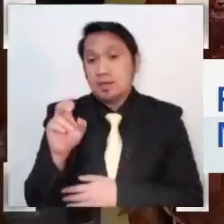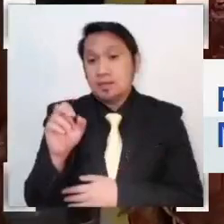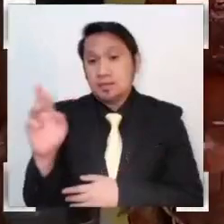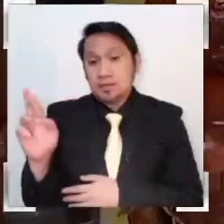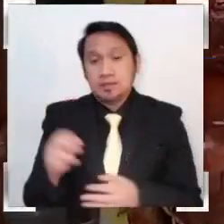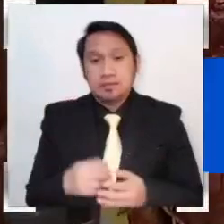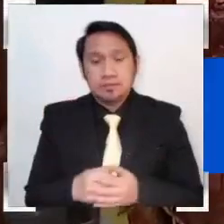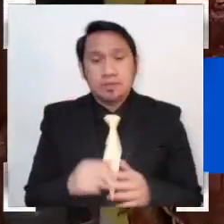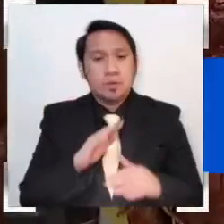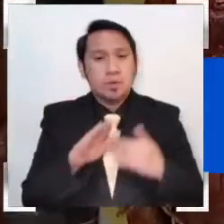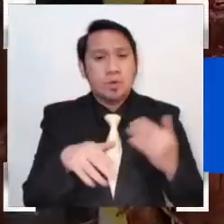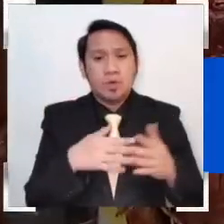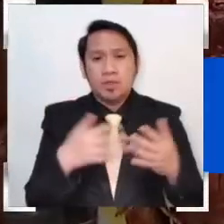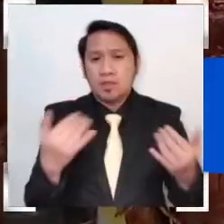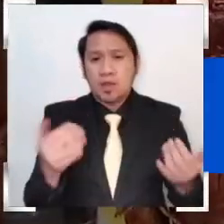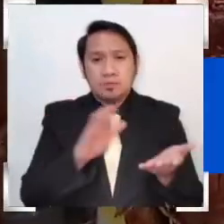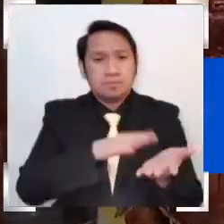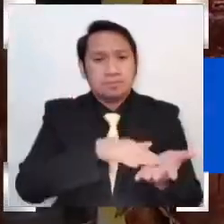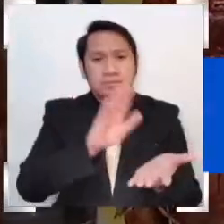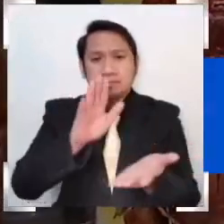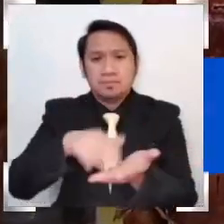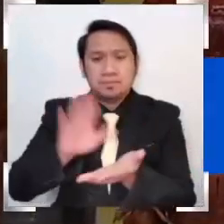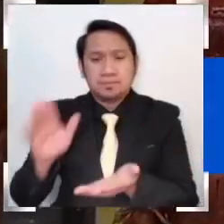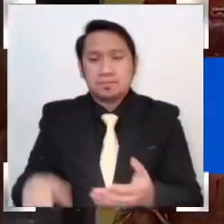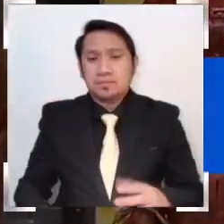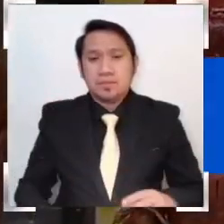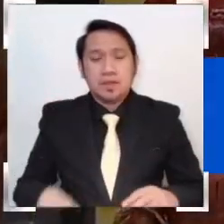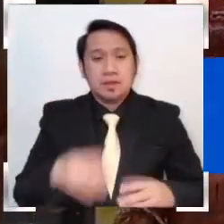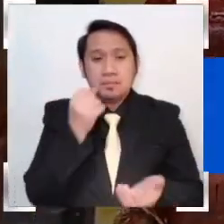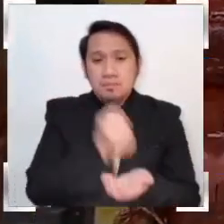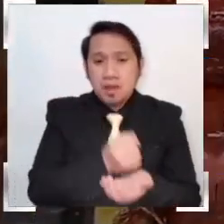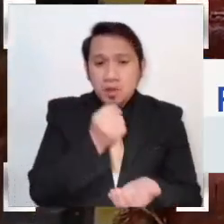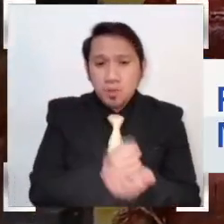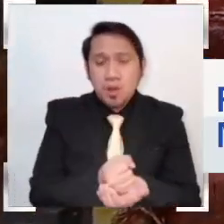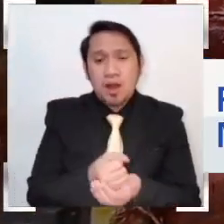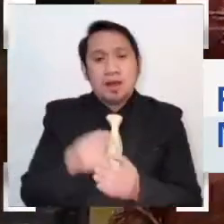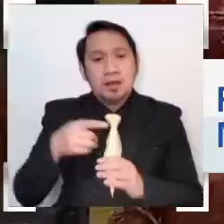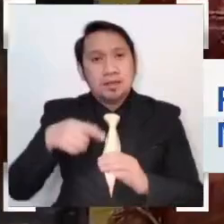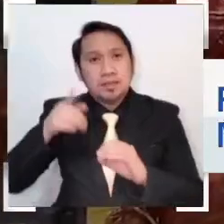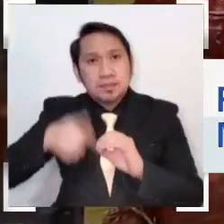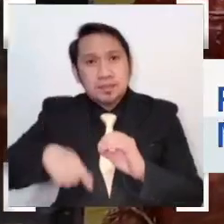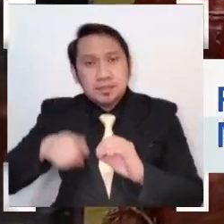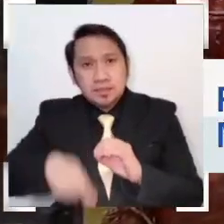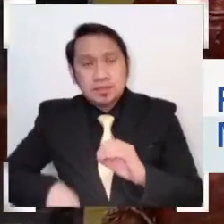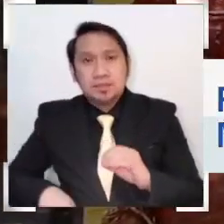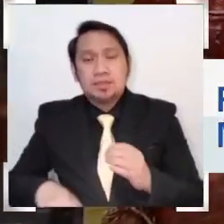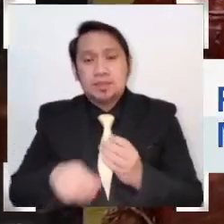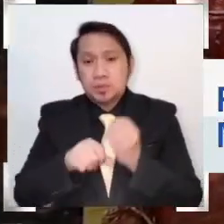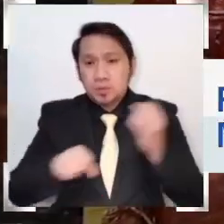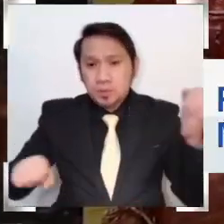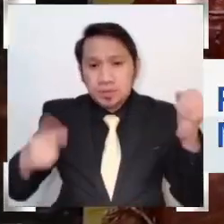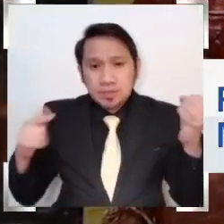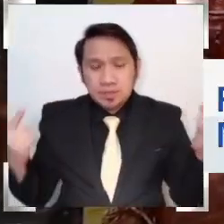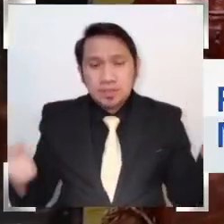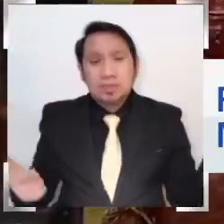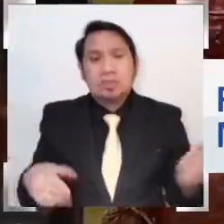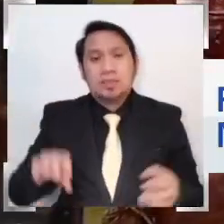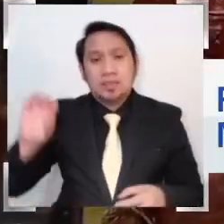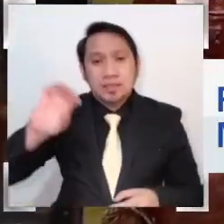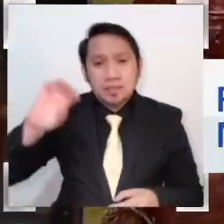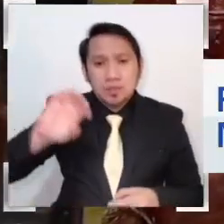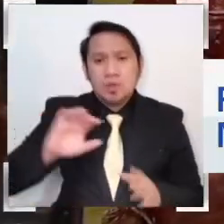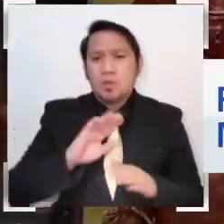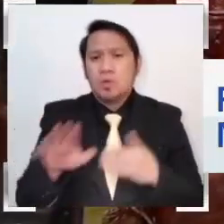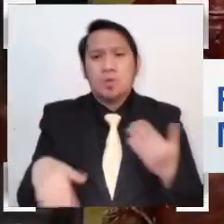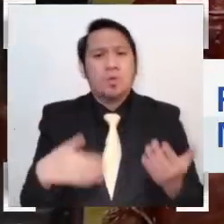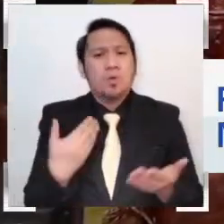mataas eh. Bawang, sibuyas, tanglad, paminta, mataas. Kaya